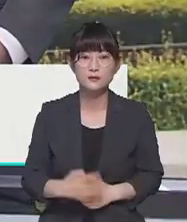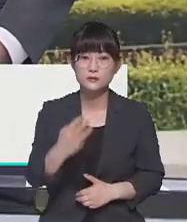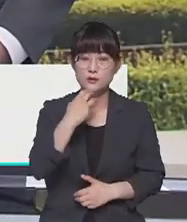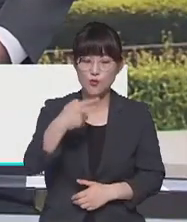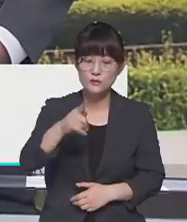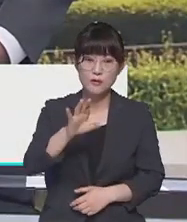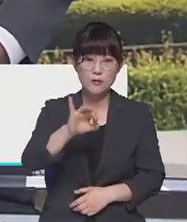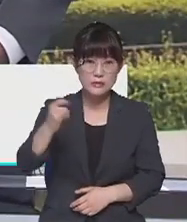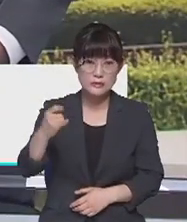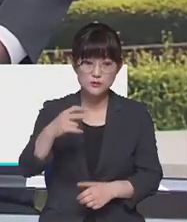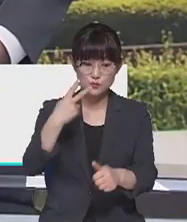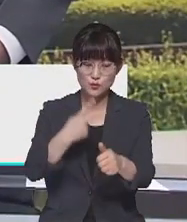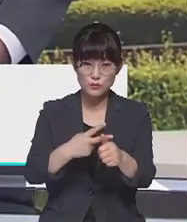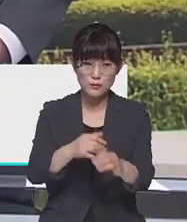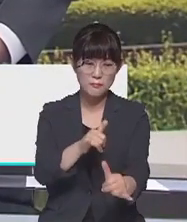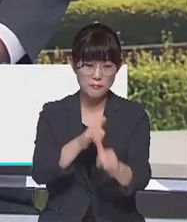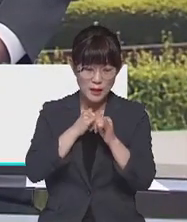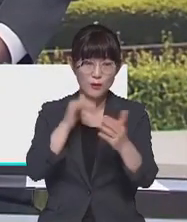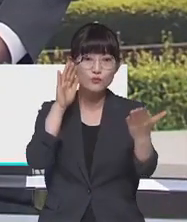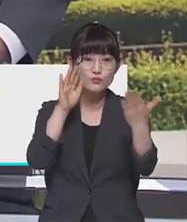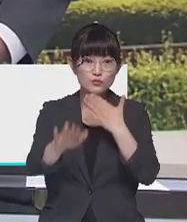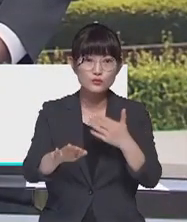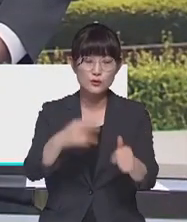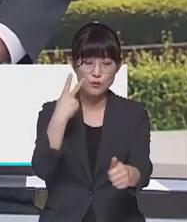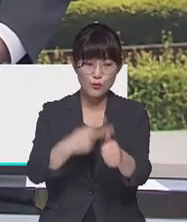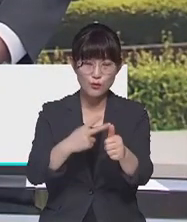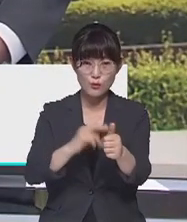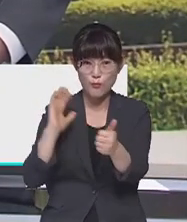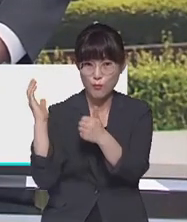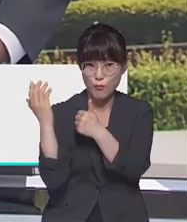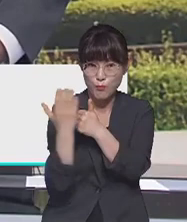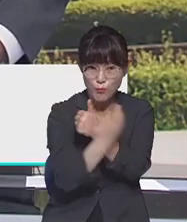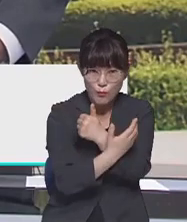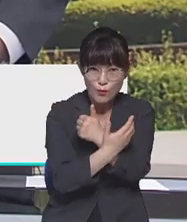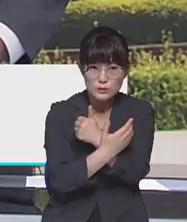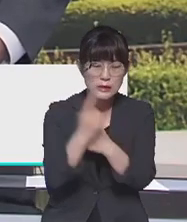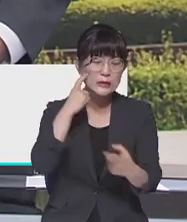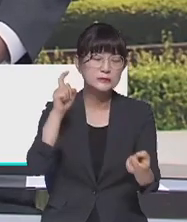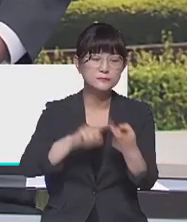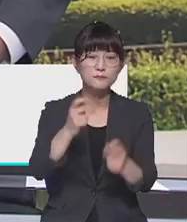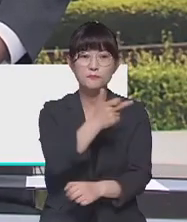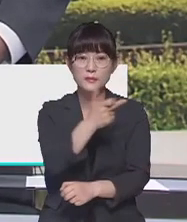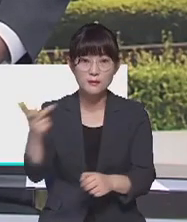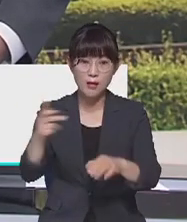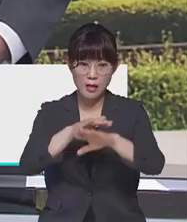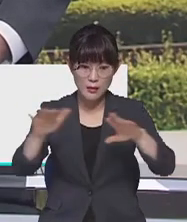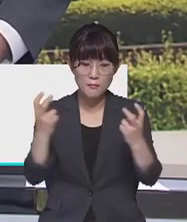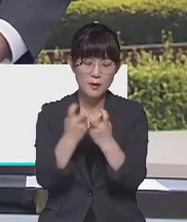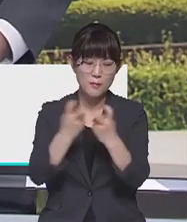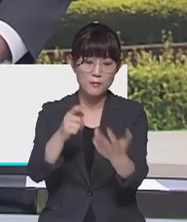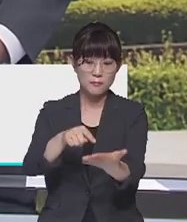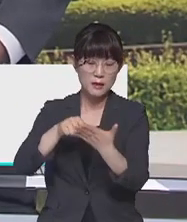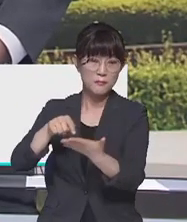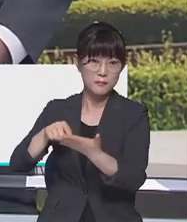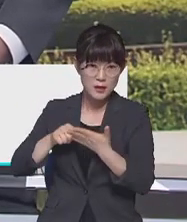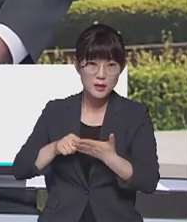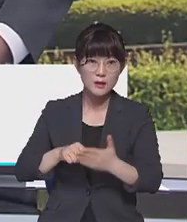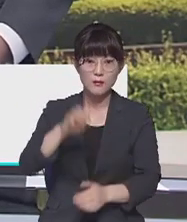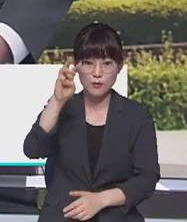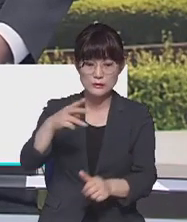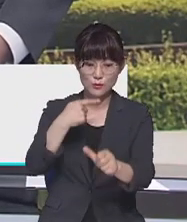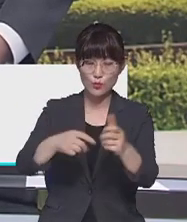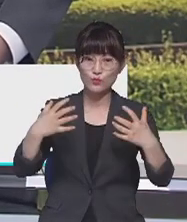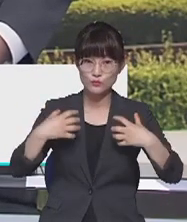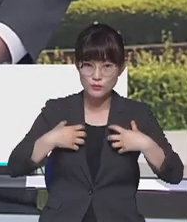서울 서희초 교사가 극단적 선택을 한 이후 교권 침해에 대한 사회적 관심이 높아지면서 대책이 쏟아지고 있습니다. 광주시